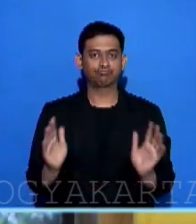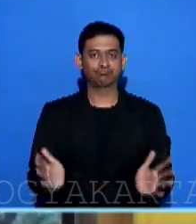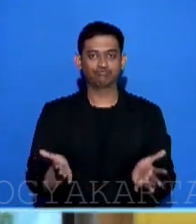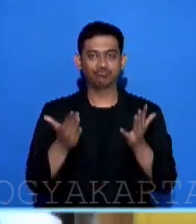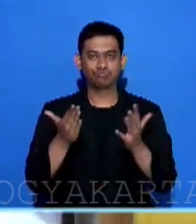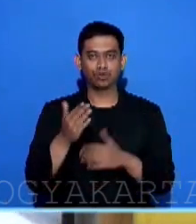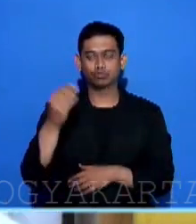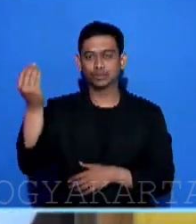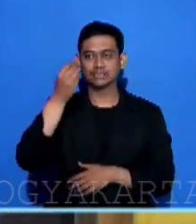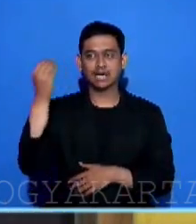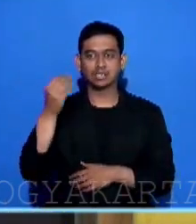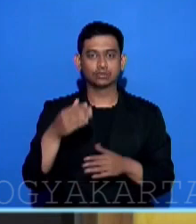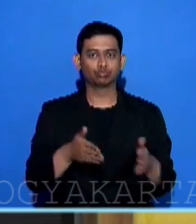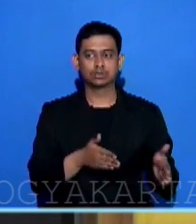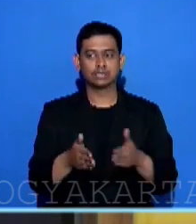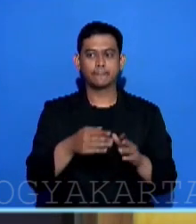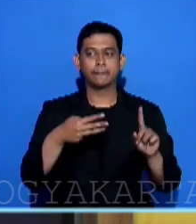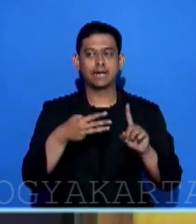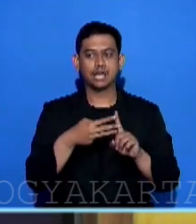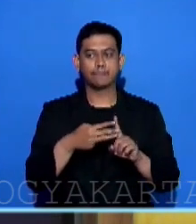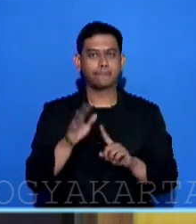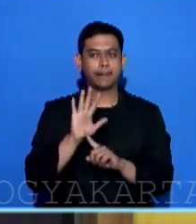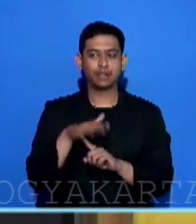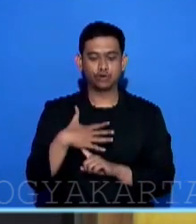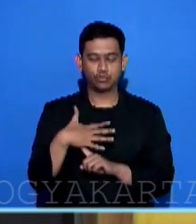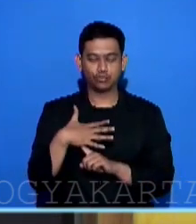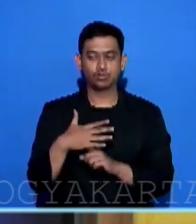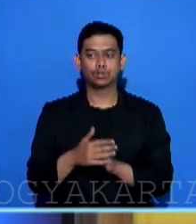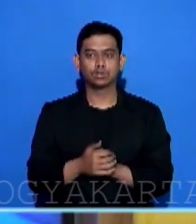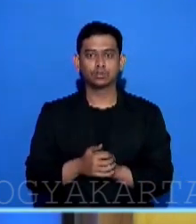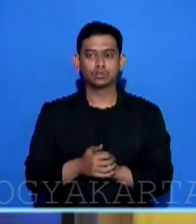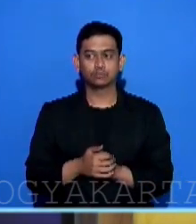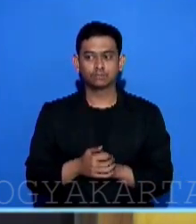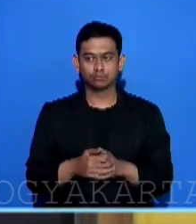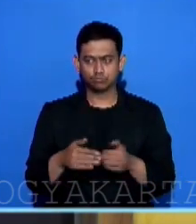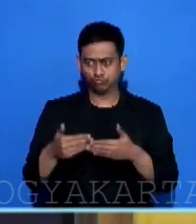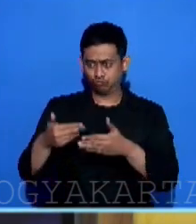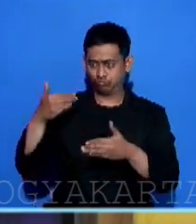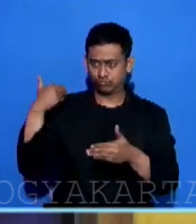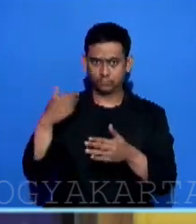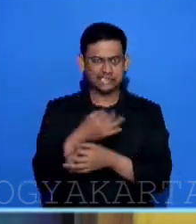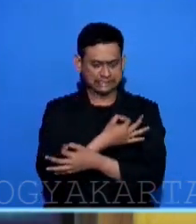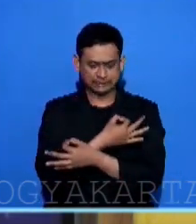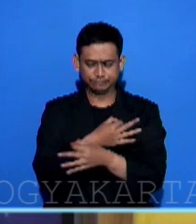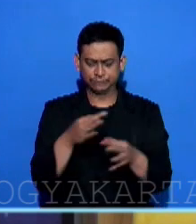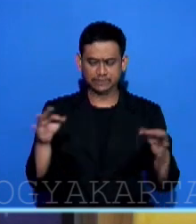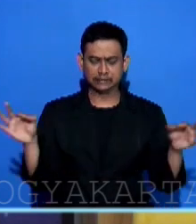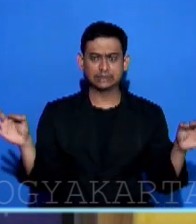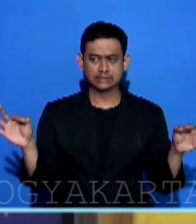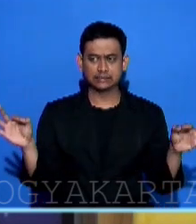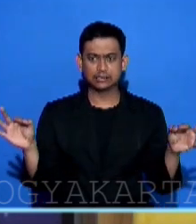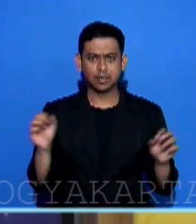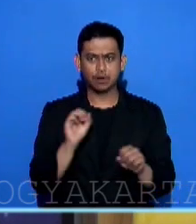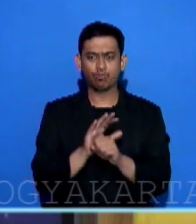bantaran sungai bedok di padukuhan santan guosari Pajangan Bantul yang telah lama sekian mangkrak lantaran